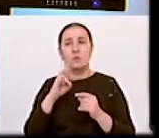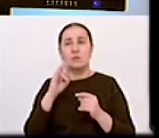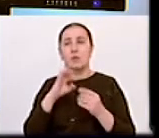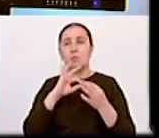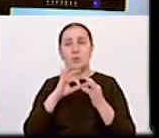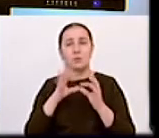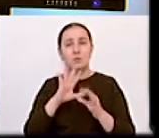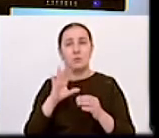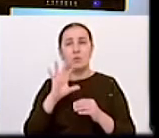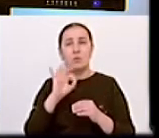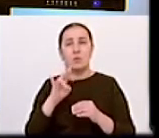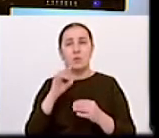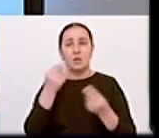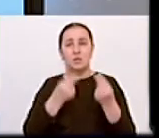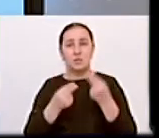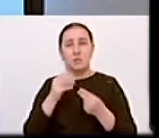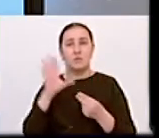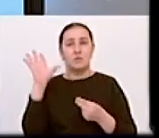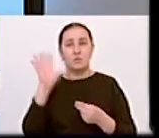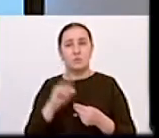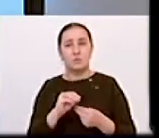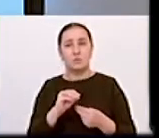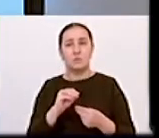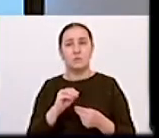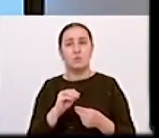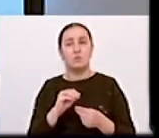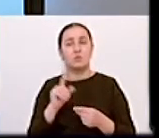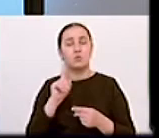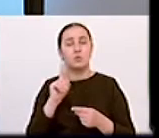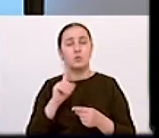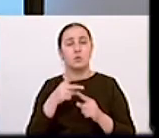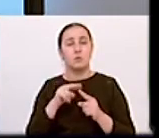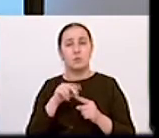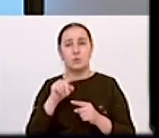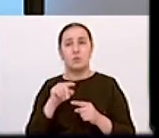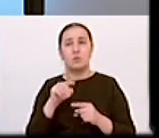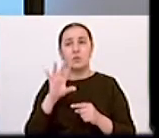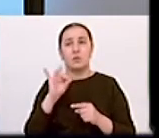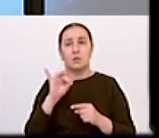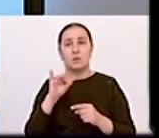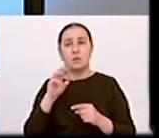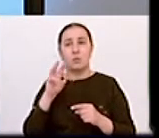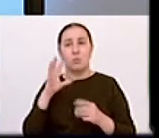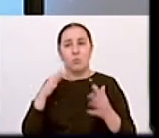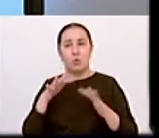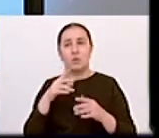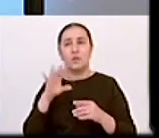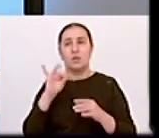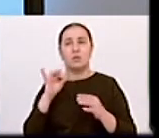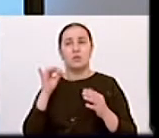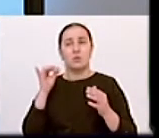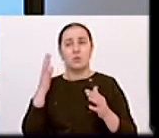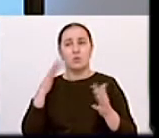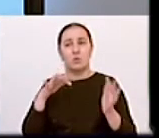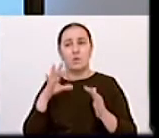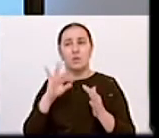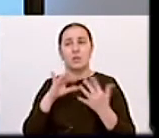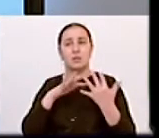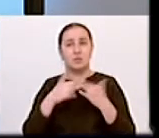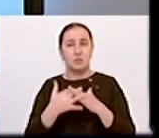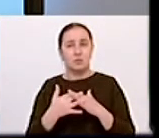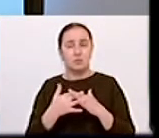формой. Он рисовал все. Что именно? И море, и горы, и